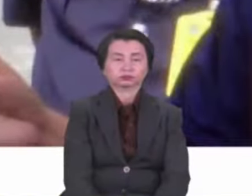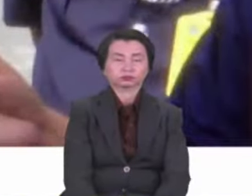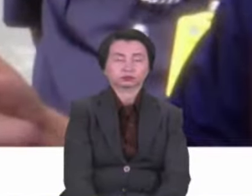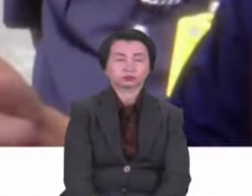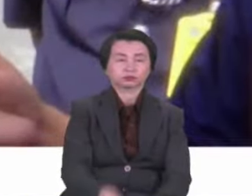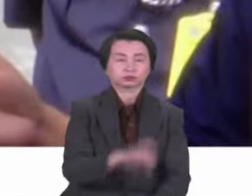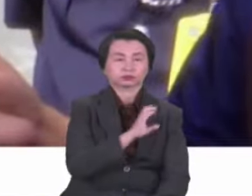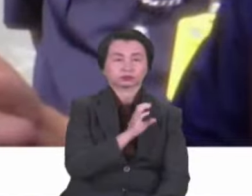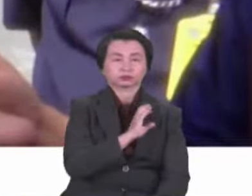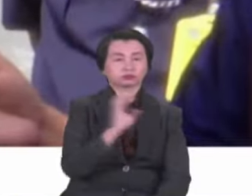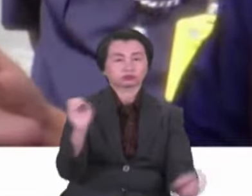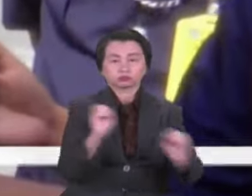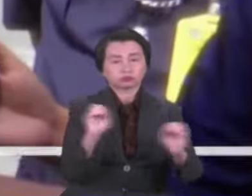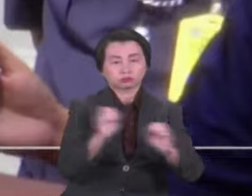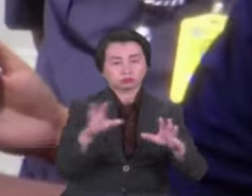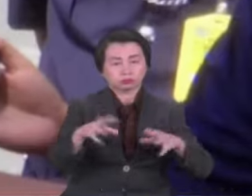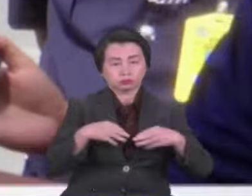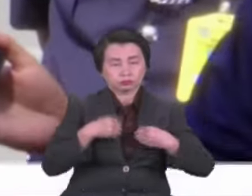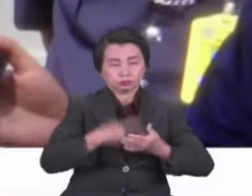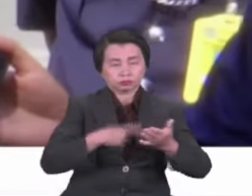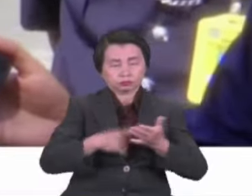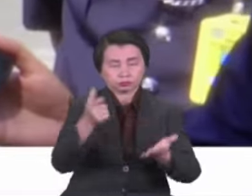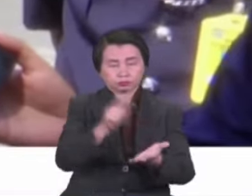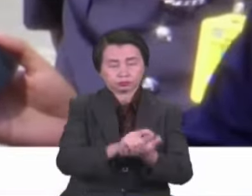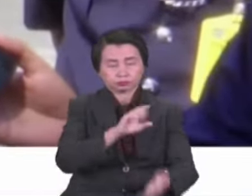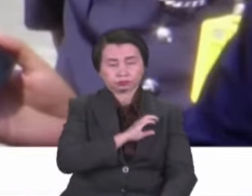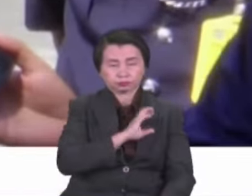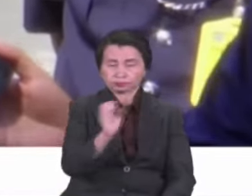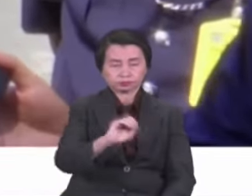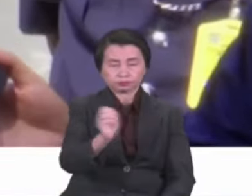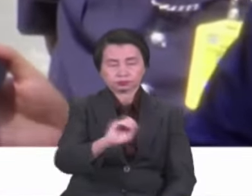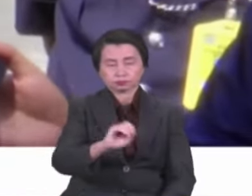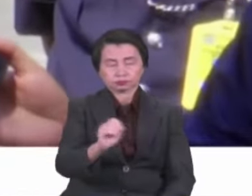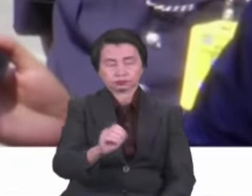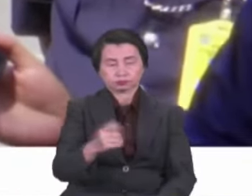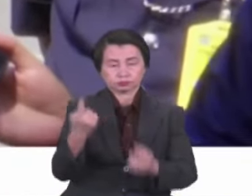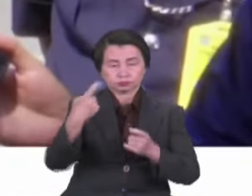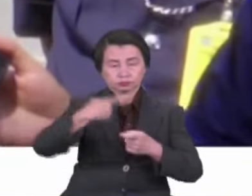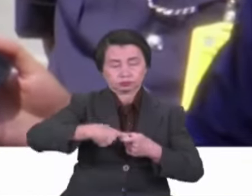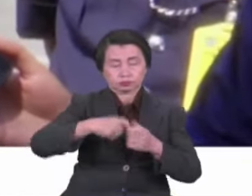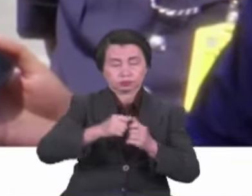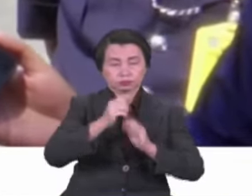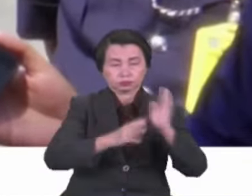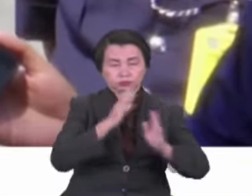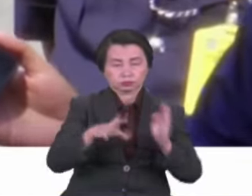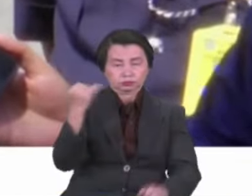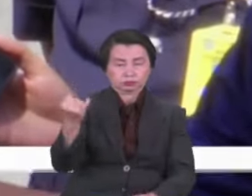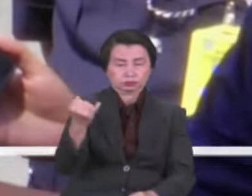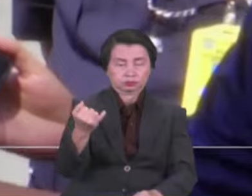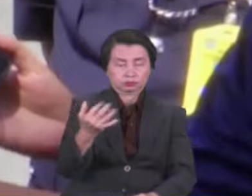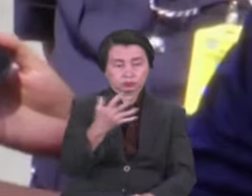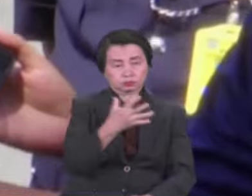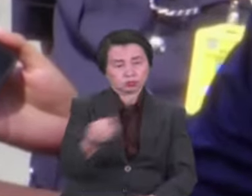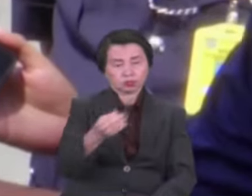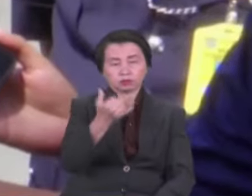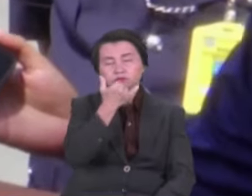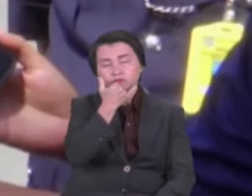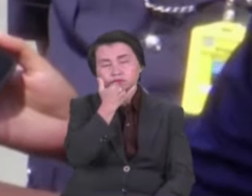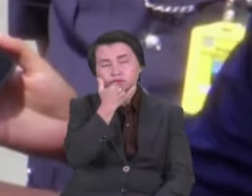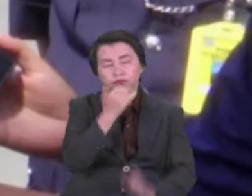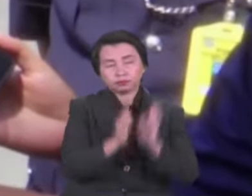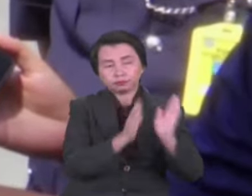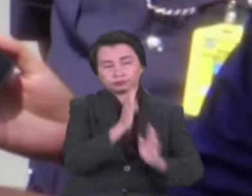Pihak polis tidak ada menerima sebarang laporan polis yang berkaitan dengan perbuatan khianat dan juga salah